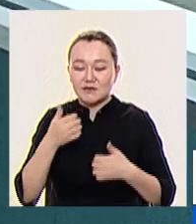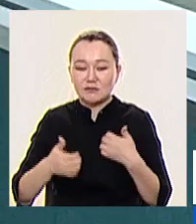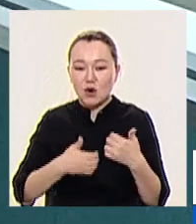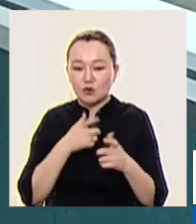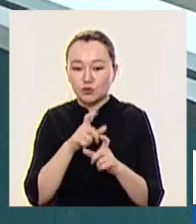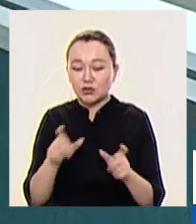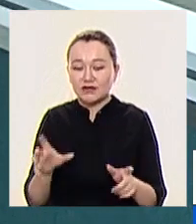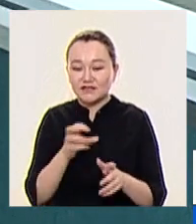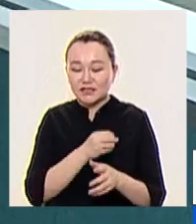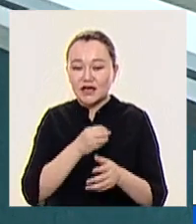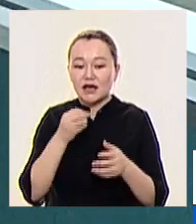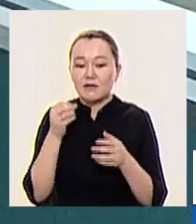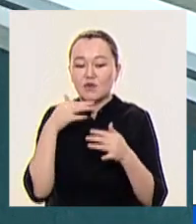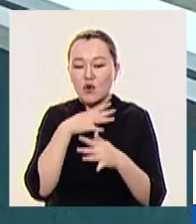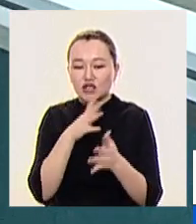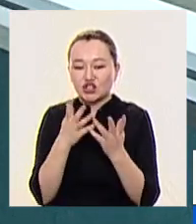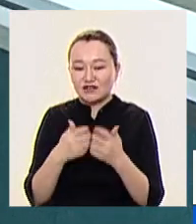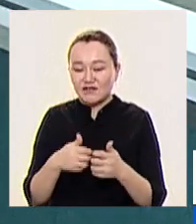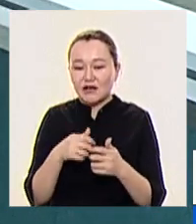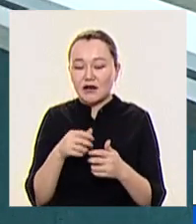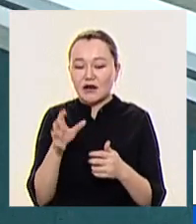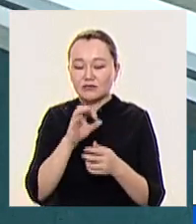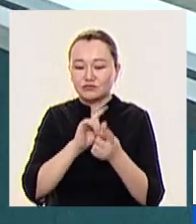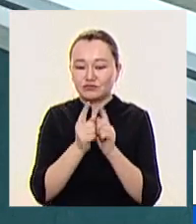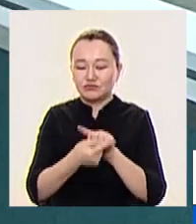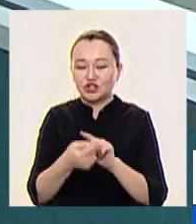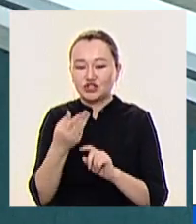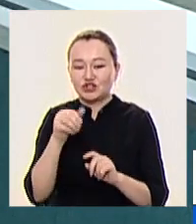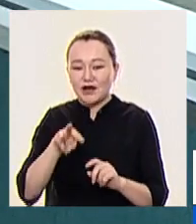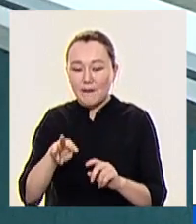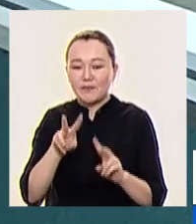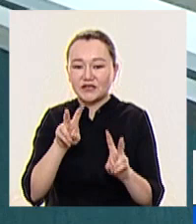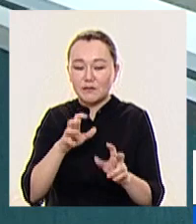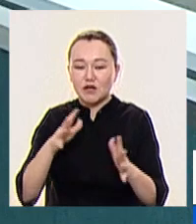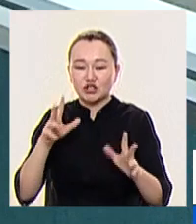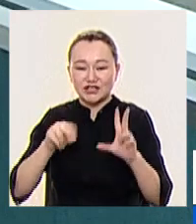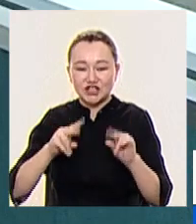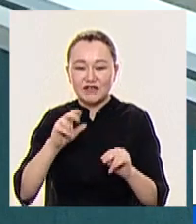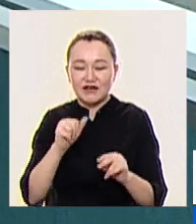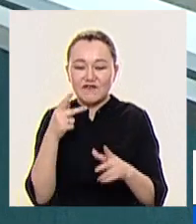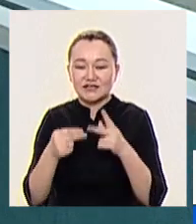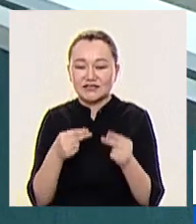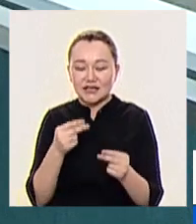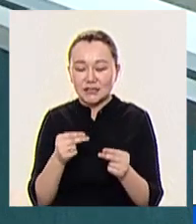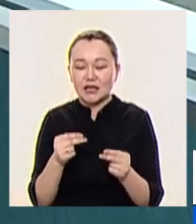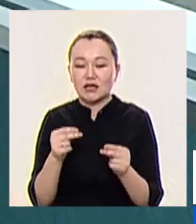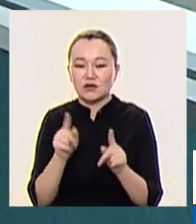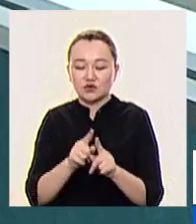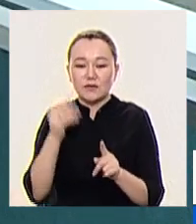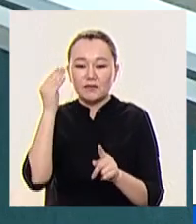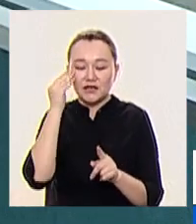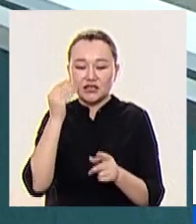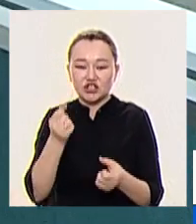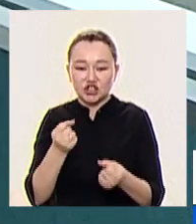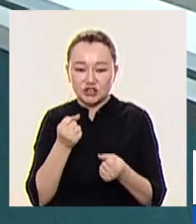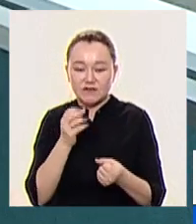теперь придется иметь дело еще и с многочисленными мутировавшими штаммами. Большие надежды возлагаются на вакцинацию. Того же мнения придерживаются